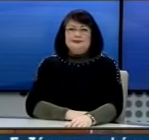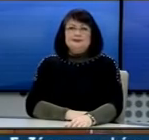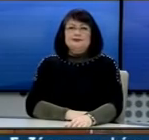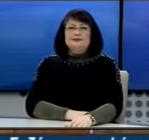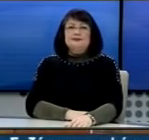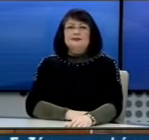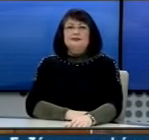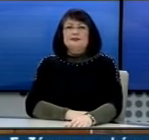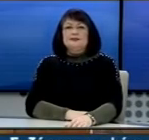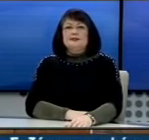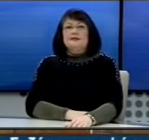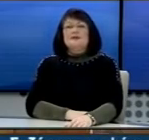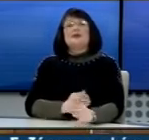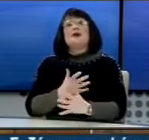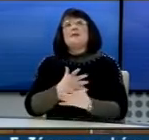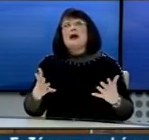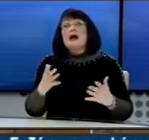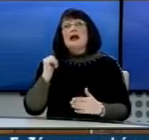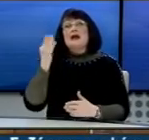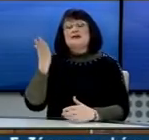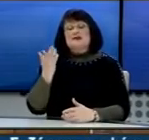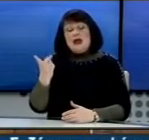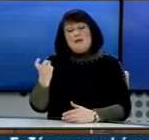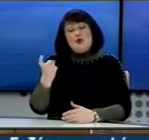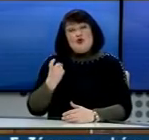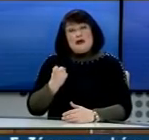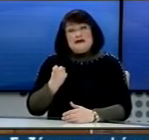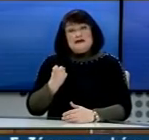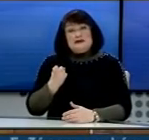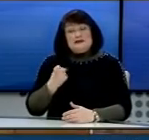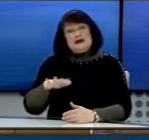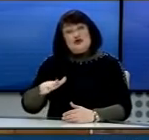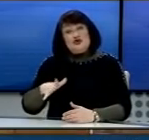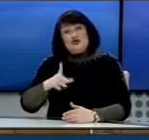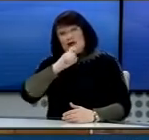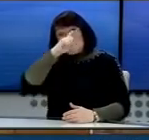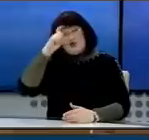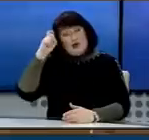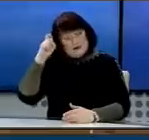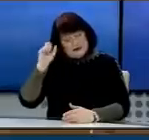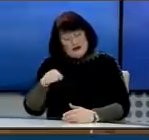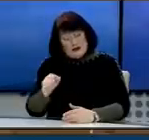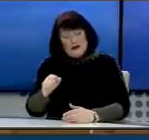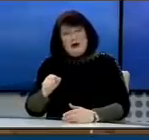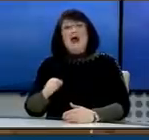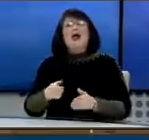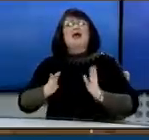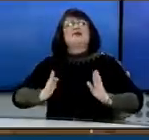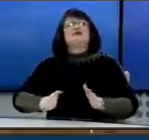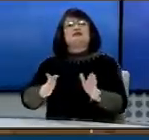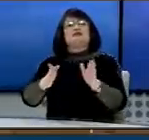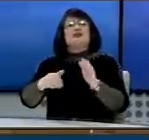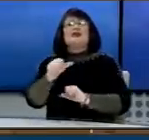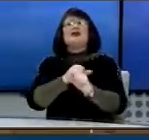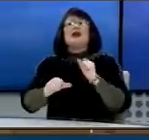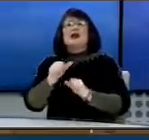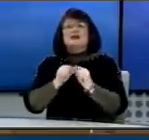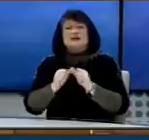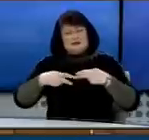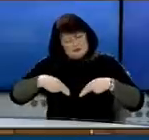Τεράστιες αυτές εξωγενές προκλήσεις μπορεί να δυσκόλεψαν. Δεν άλλαξαν όμως την πορεία της χώρας προς την